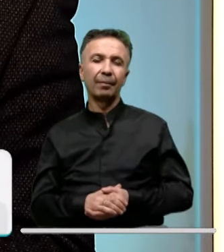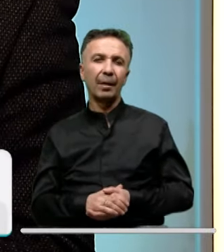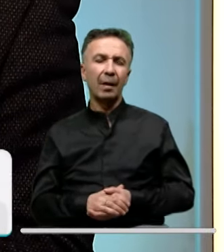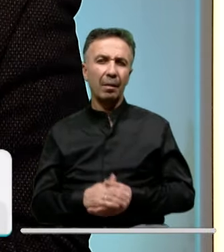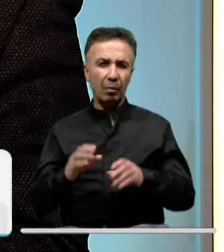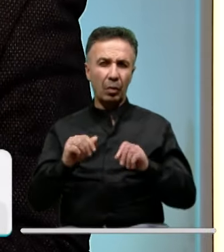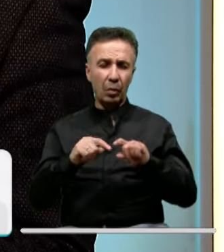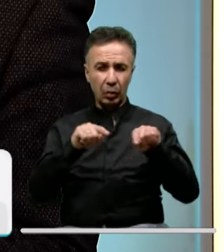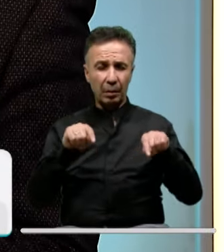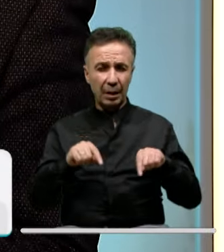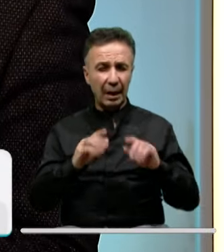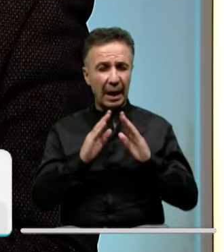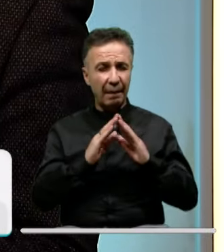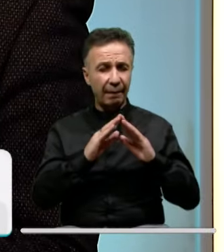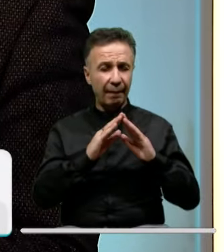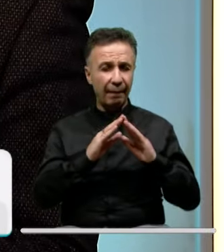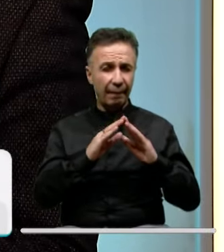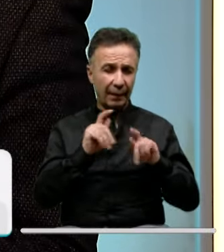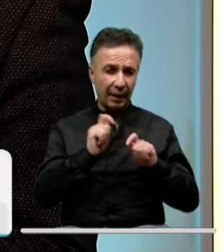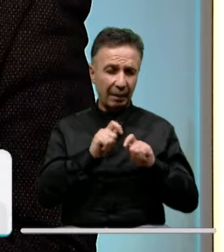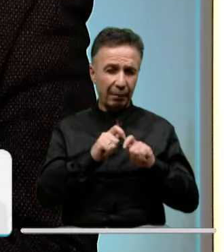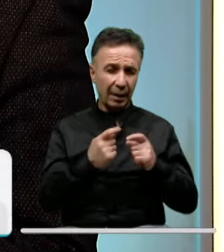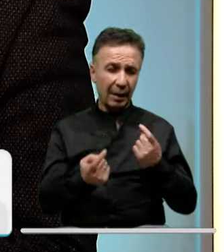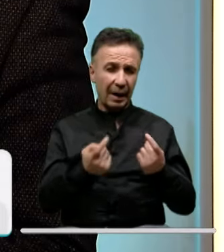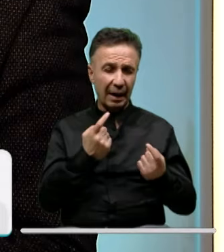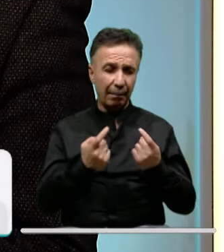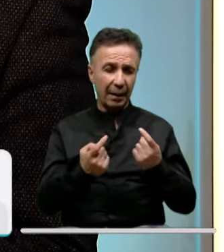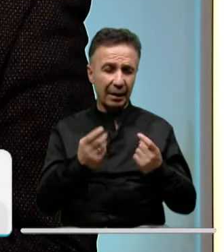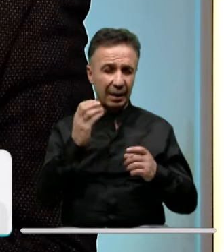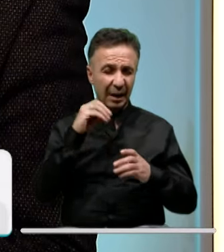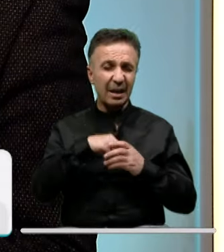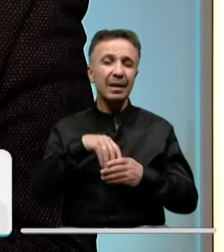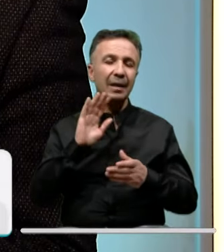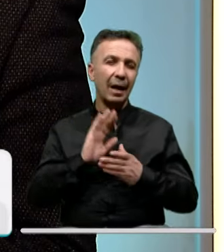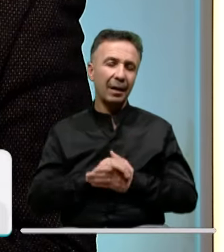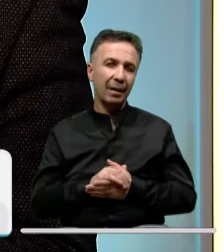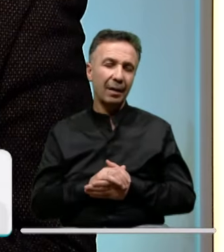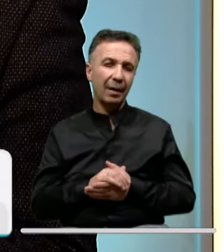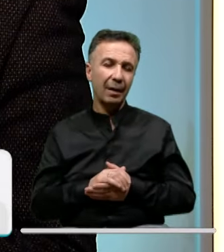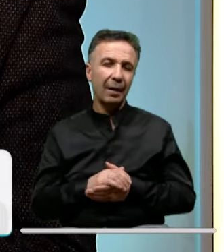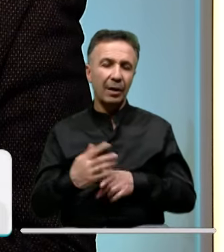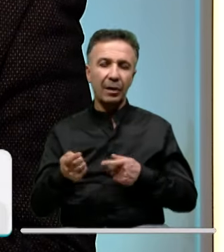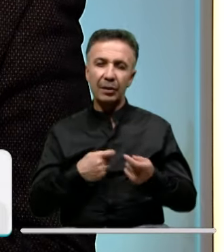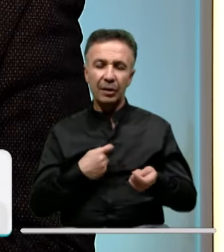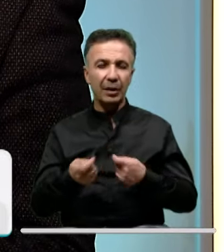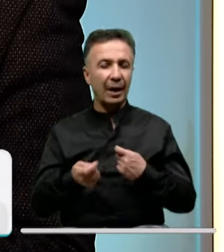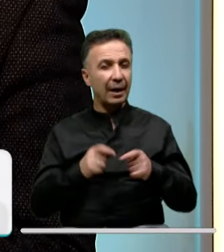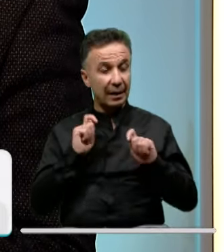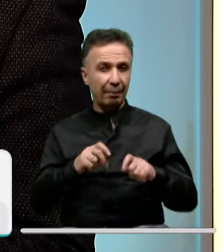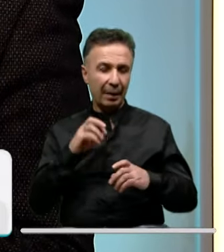taşınmaz. Yani ev yapmak, bahçe yapmak, ekmek vesaire için alınmamış. Yani ziraat vesaire gibi değil.